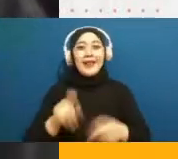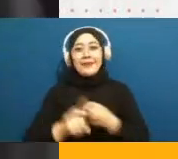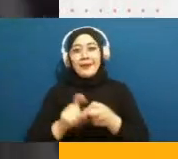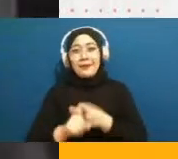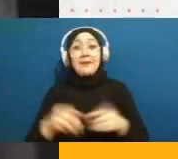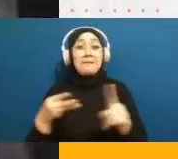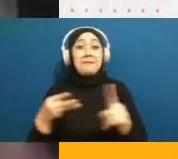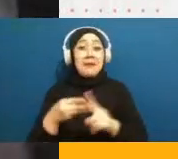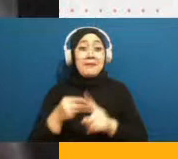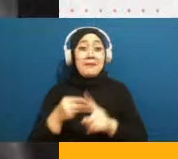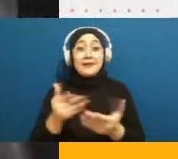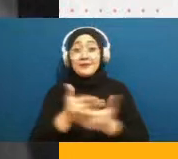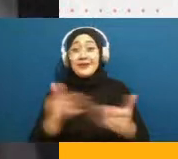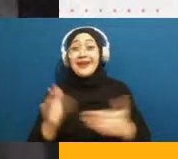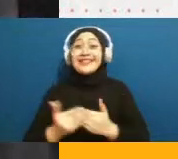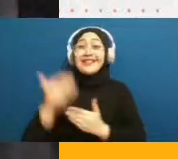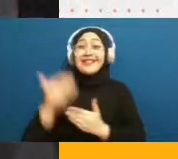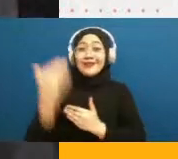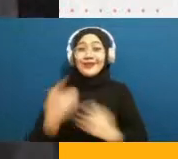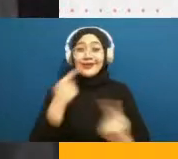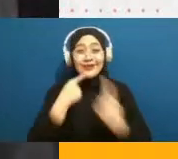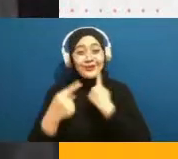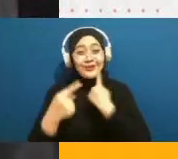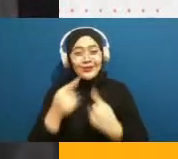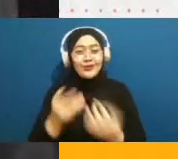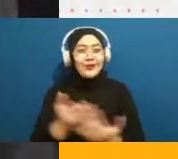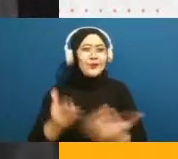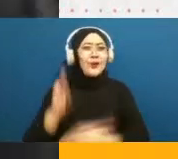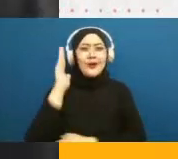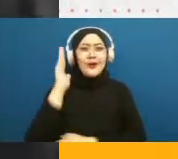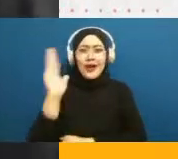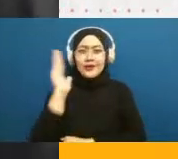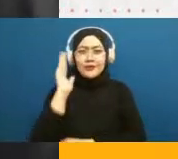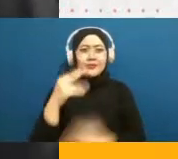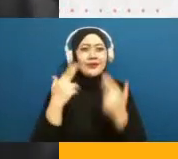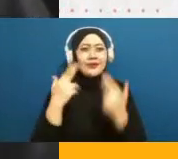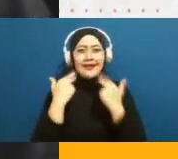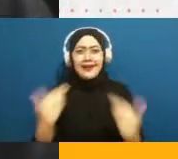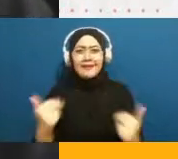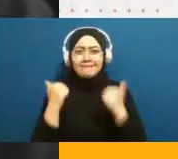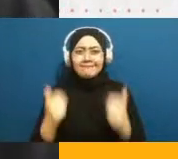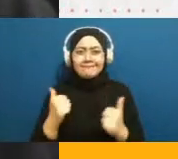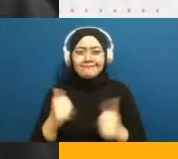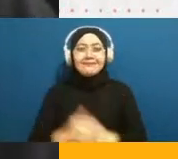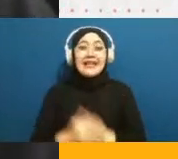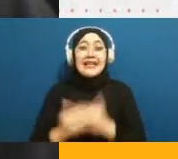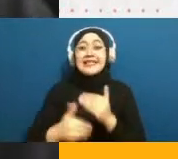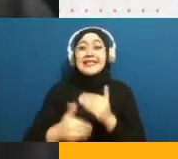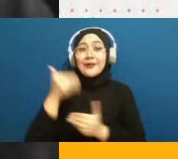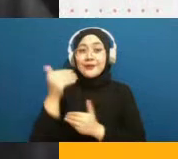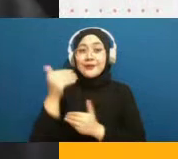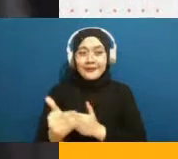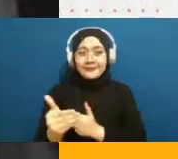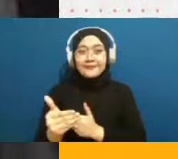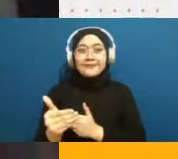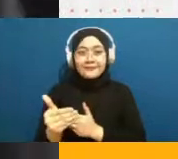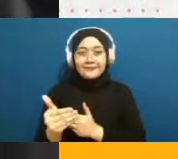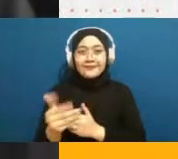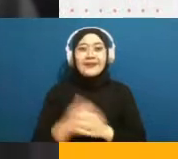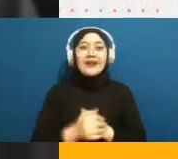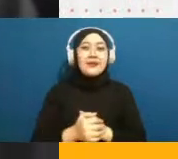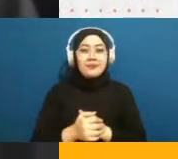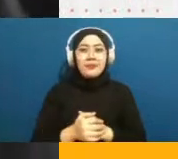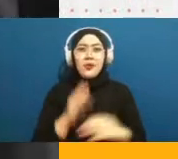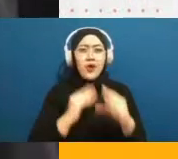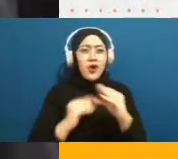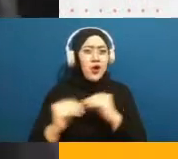lanjutkan kembali nih diskusi kita dengan para narasumber yang keren banget. Yang selanjutnya akan aku coba ajak ngobrol